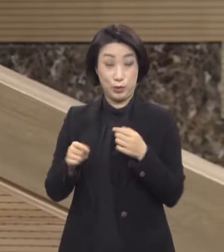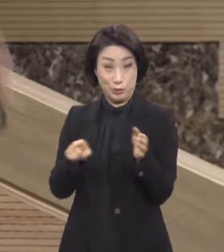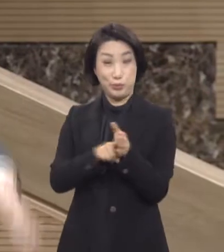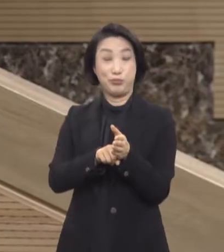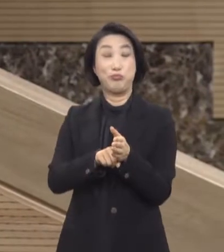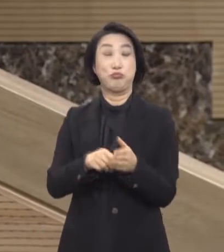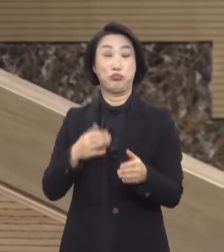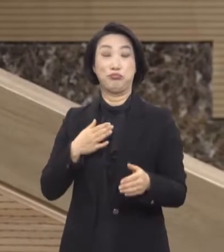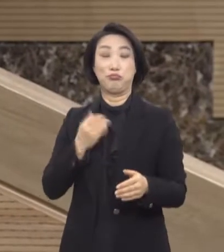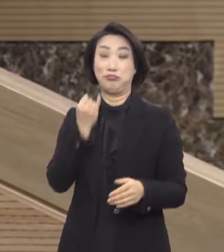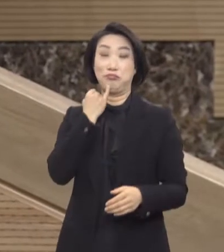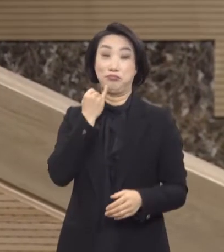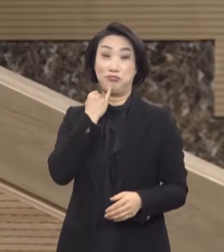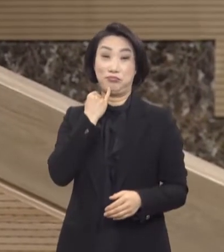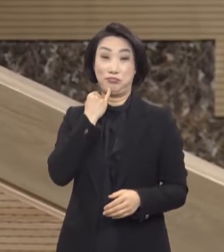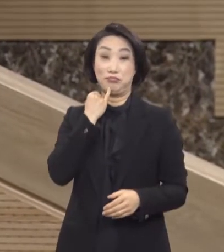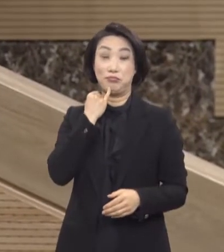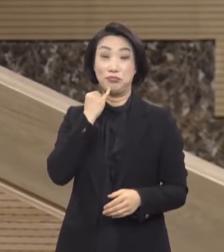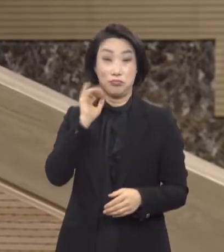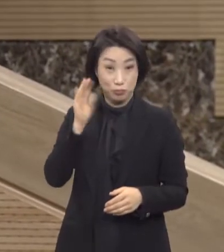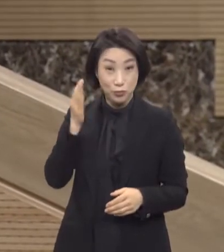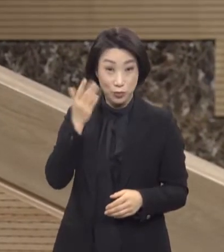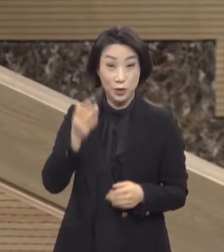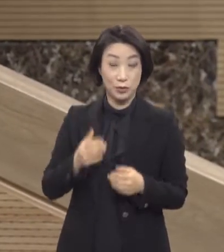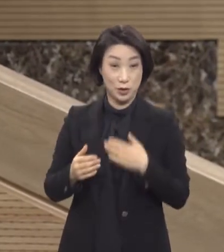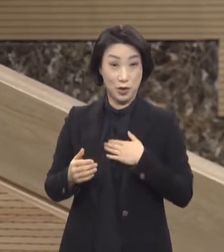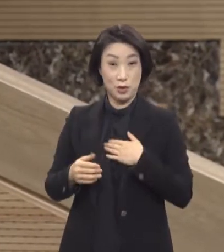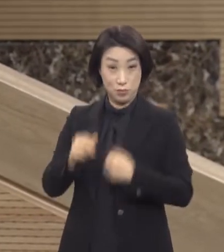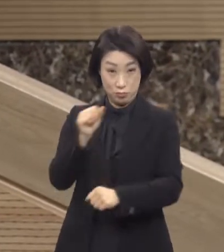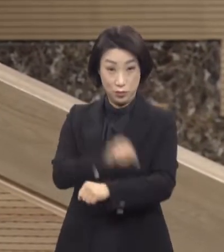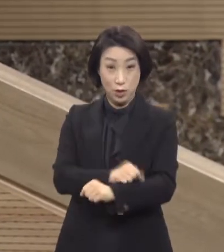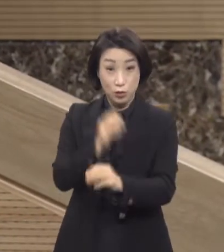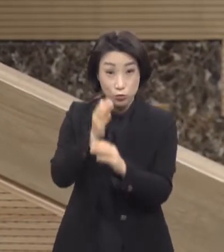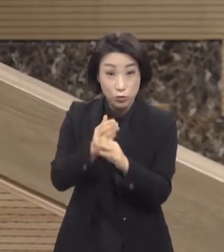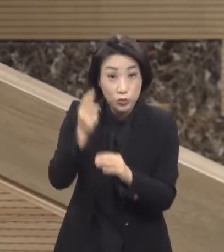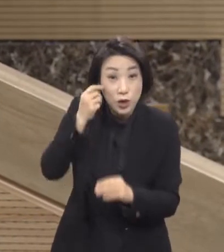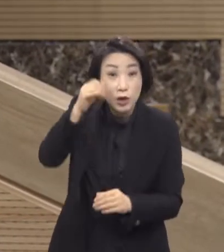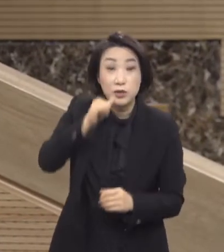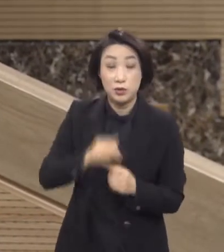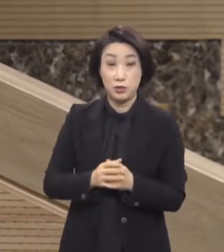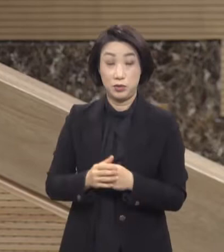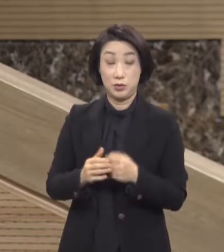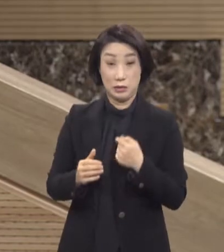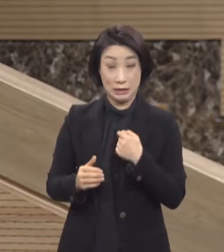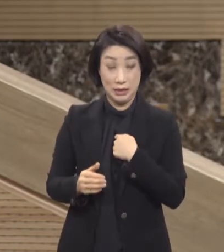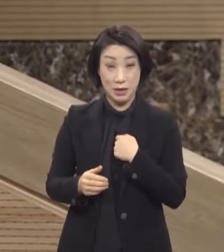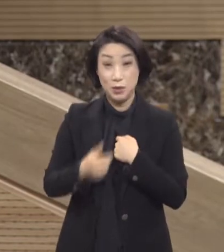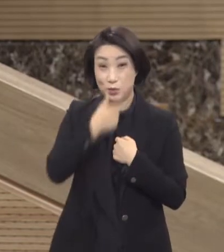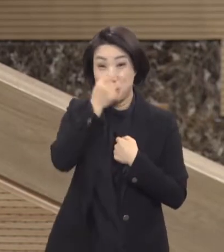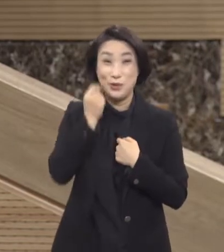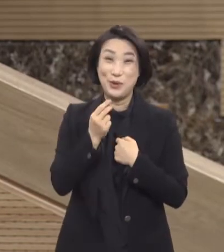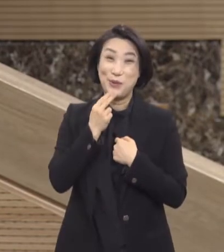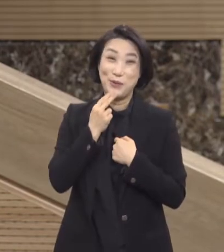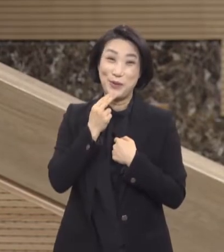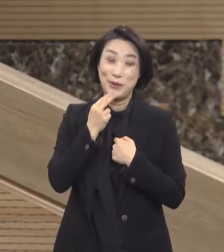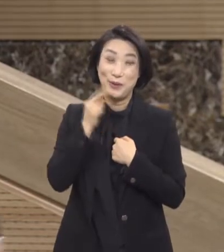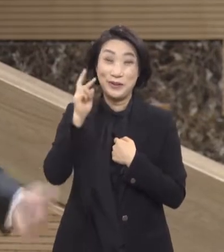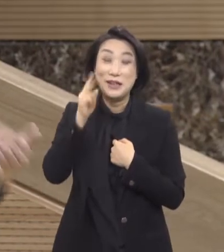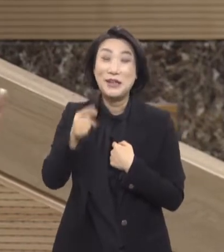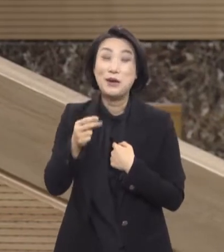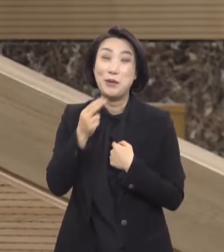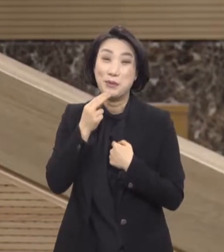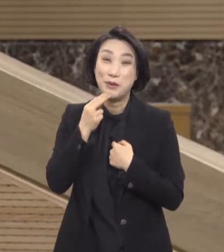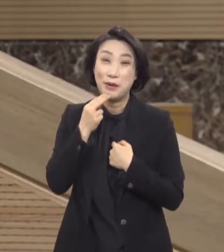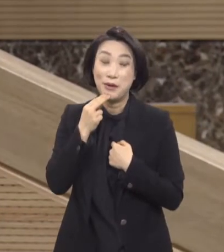신앙은 이만하면 나는 잘하고 있는 거야, 나는 흠이 없어,